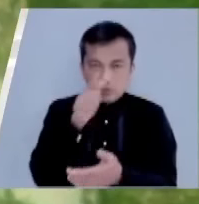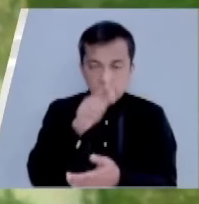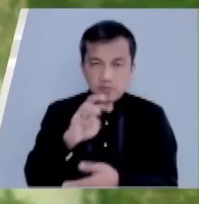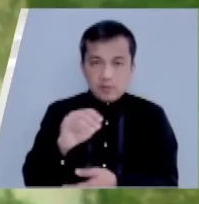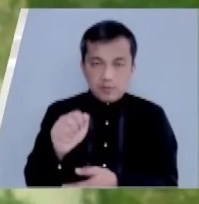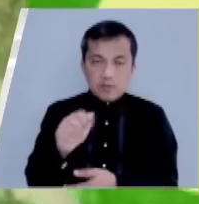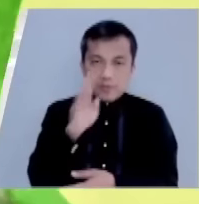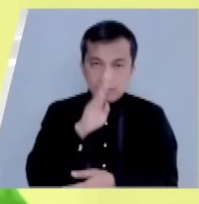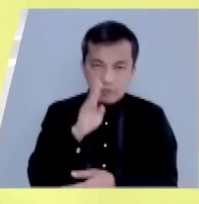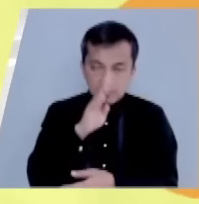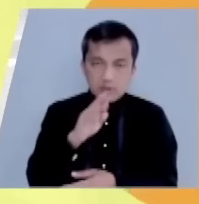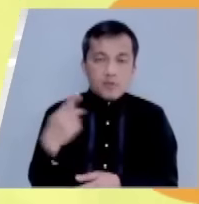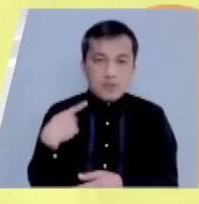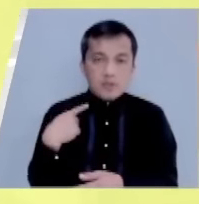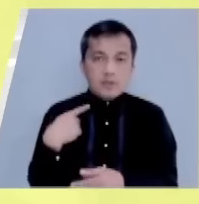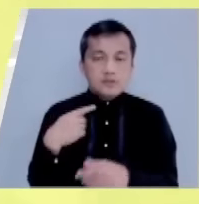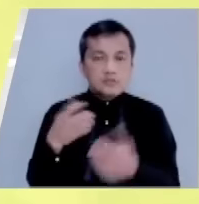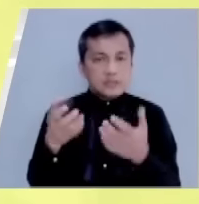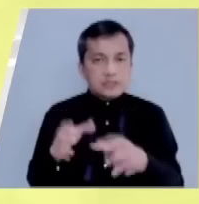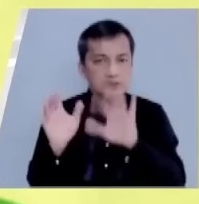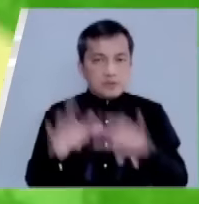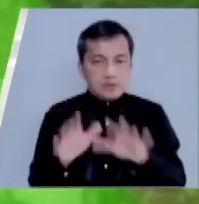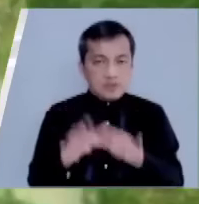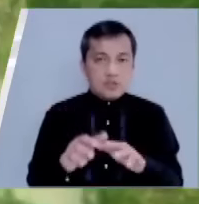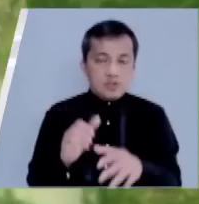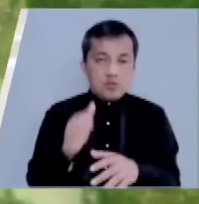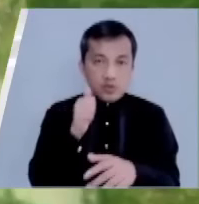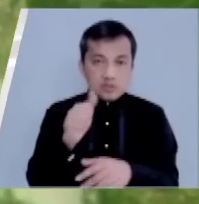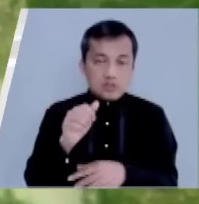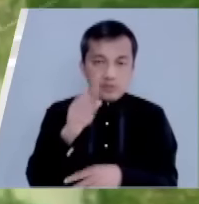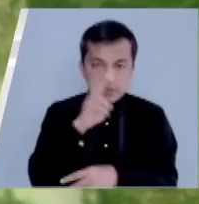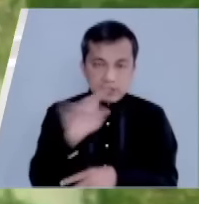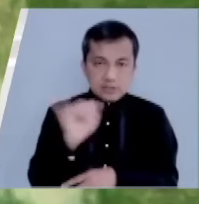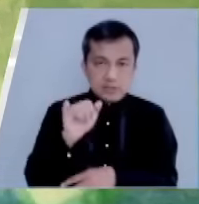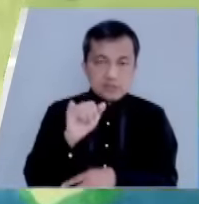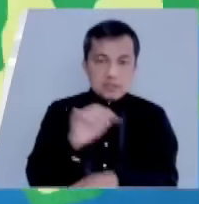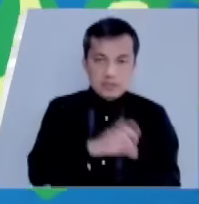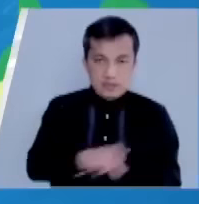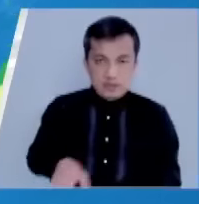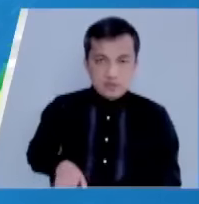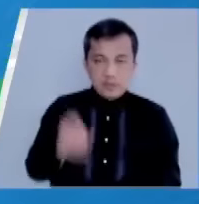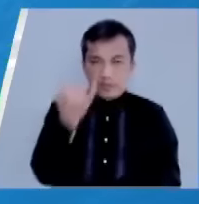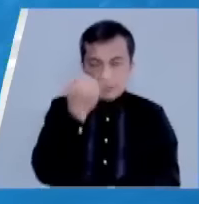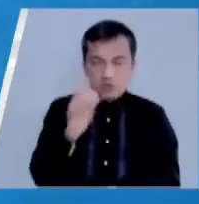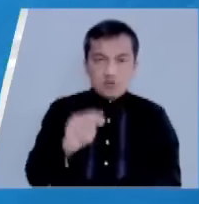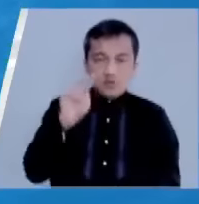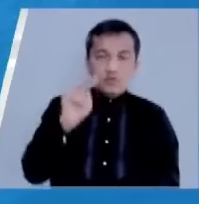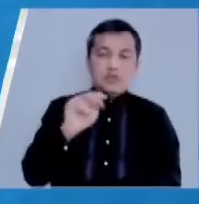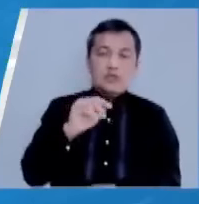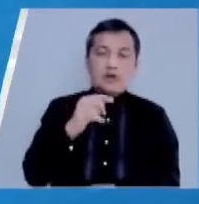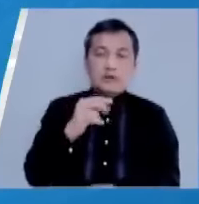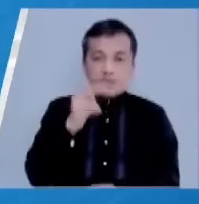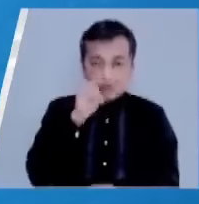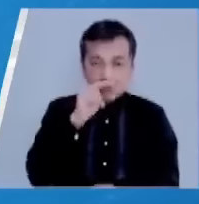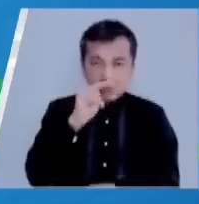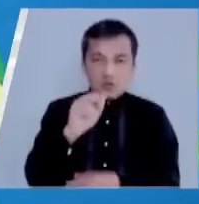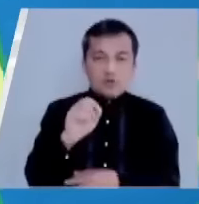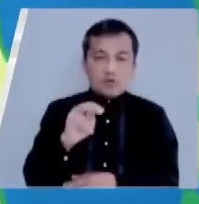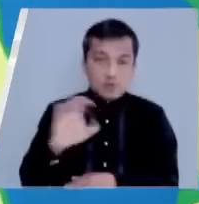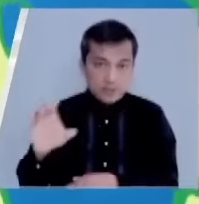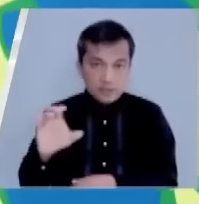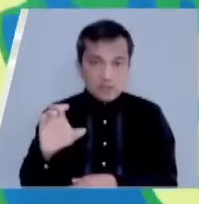to intense rain sa ilang lugar sa Visayas bukas tulad sa Capiz, Iloilo, North Negros Occidental, Bohol at Samar Provinces. Posible rin